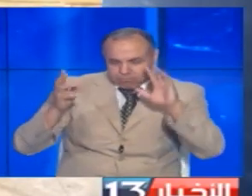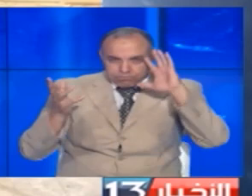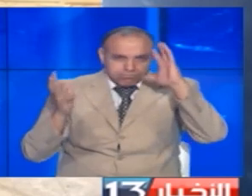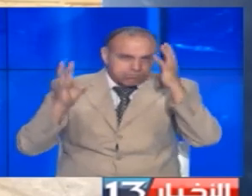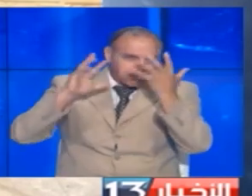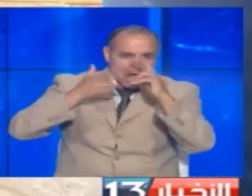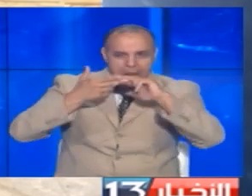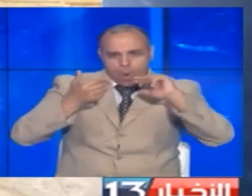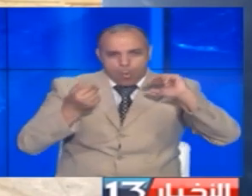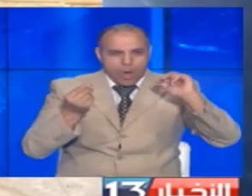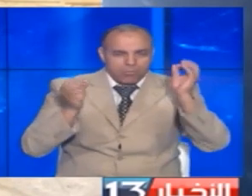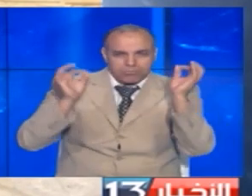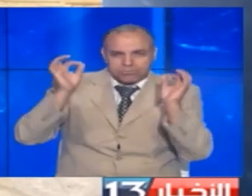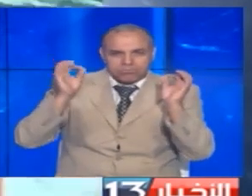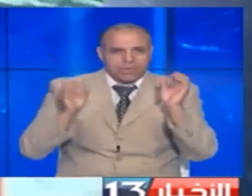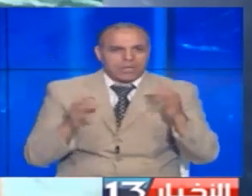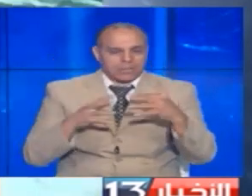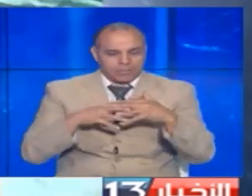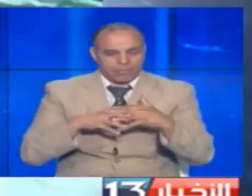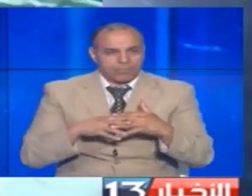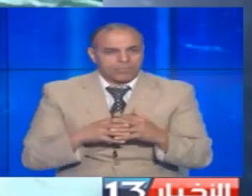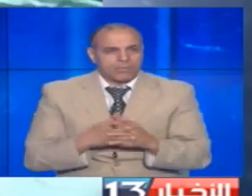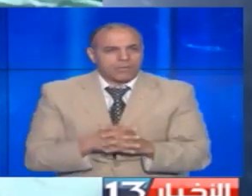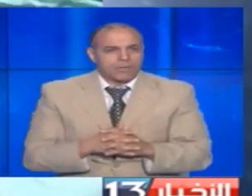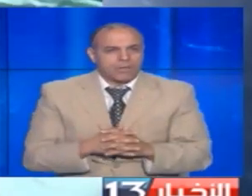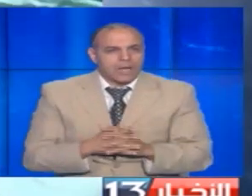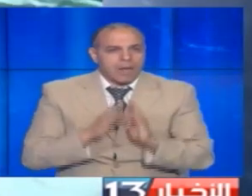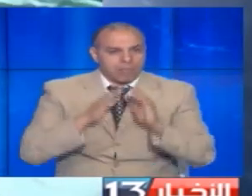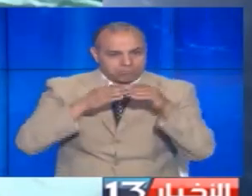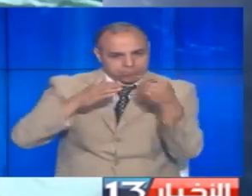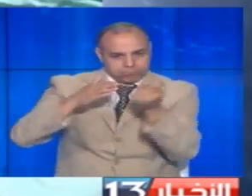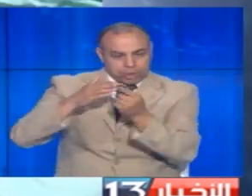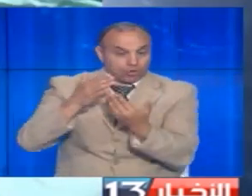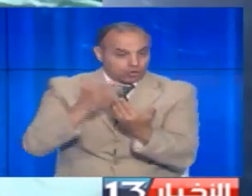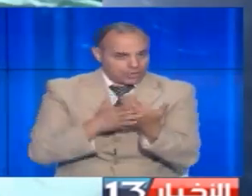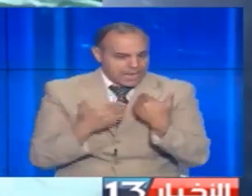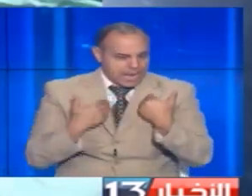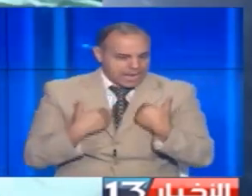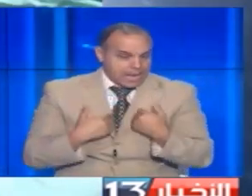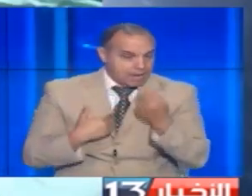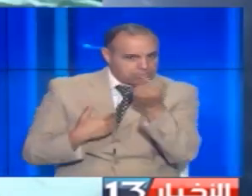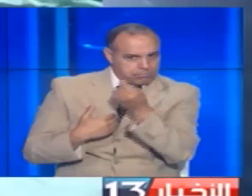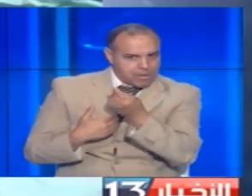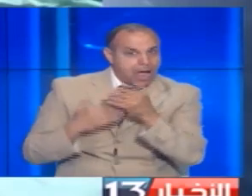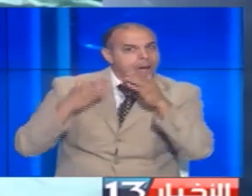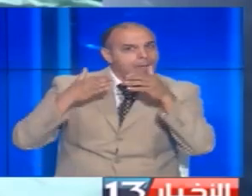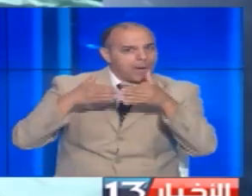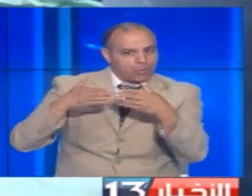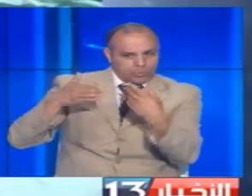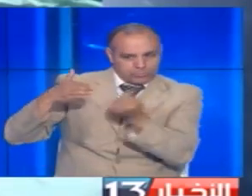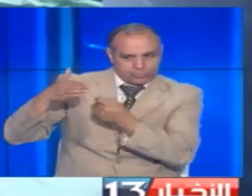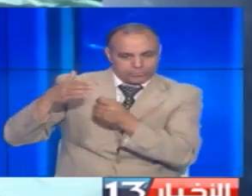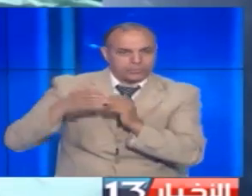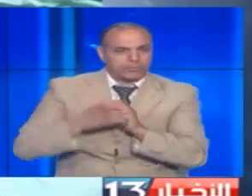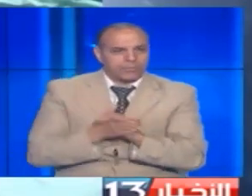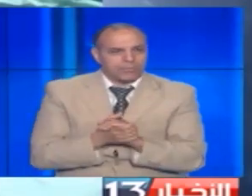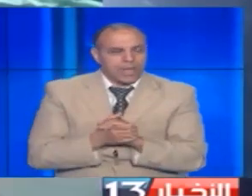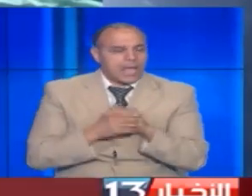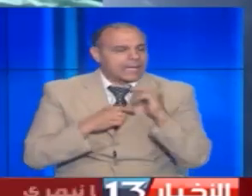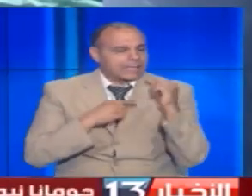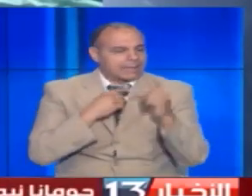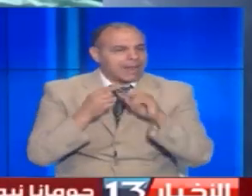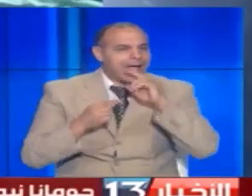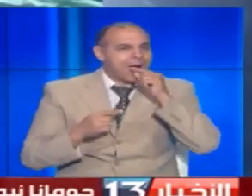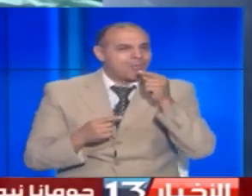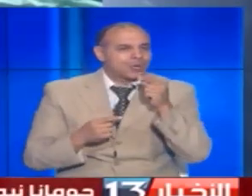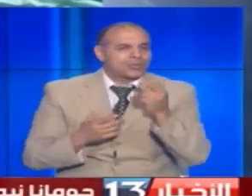الالوان وتشرفت الرسم على المراقب كمان تجربه جديده بالنسبه الى اه اه دائما متعودين